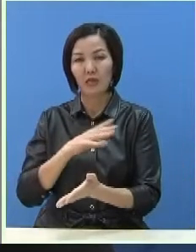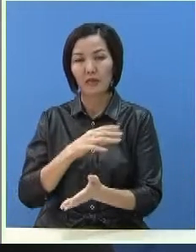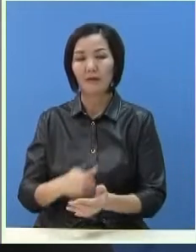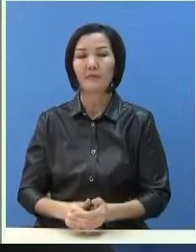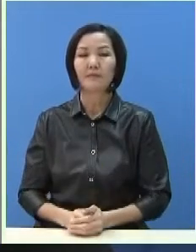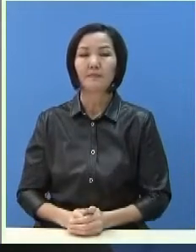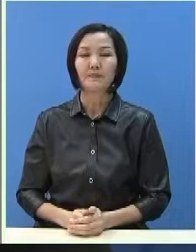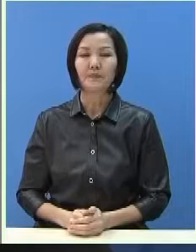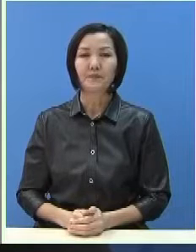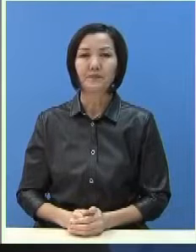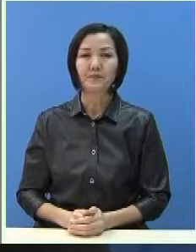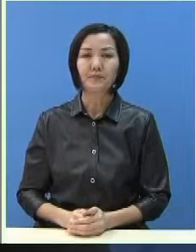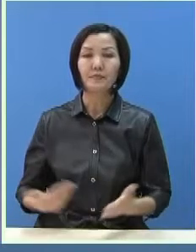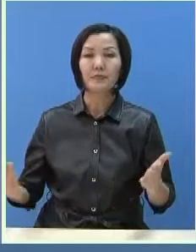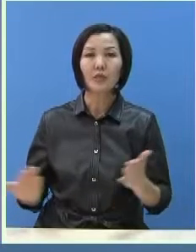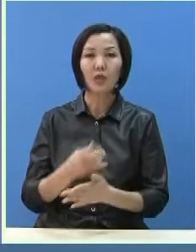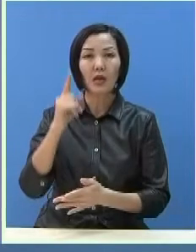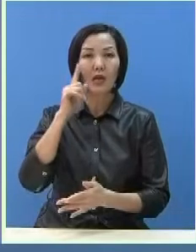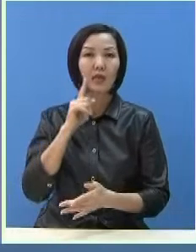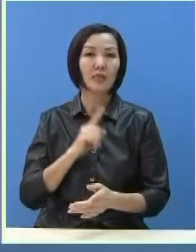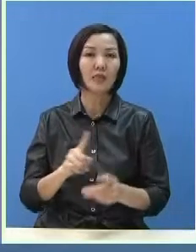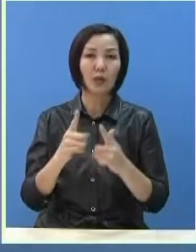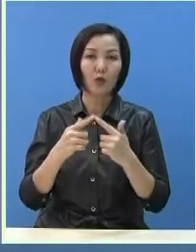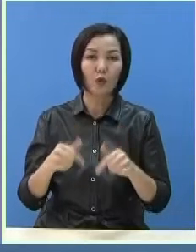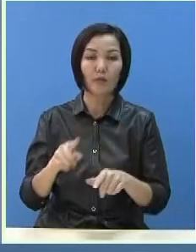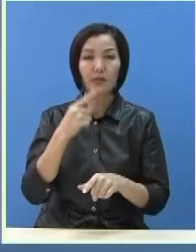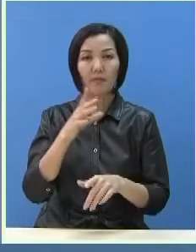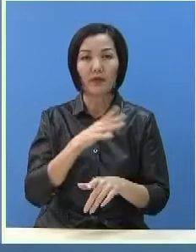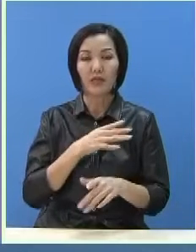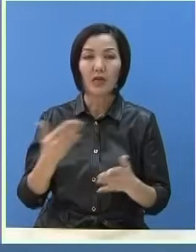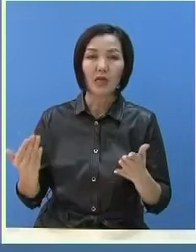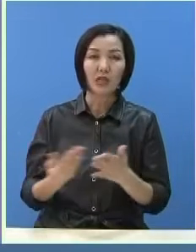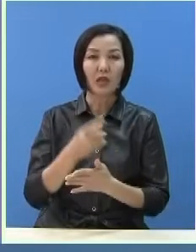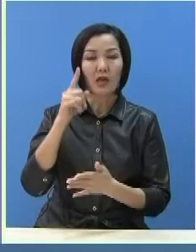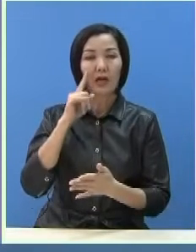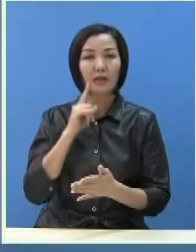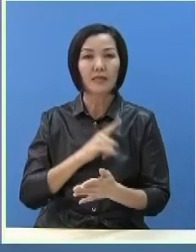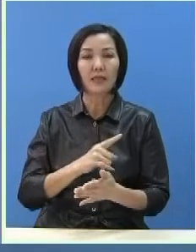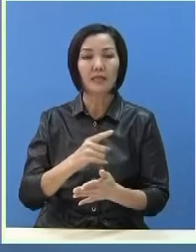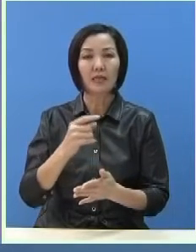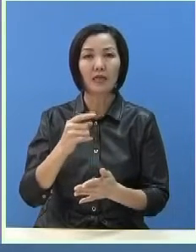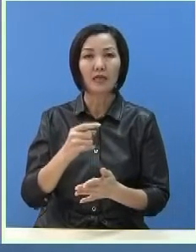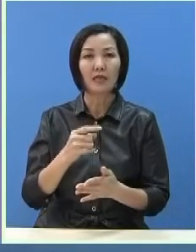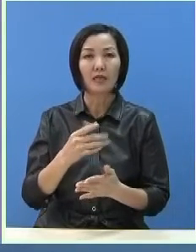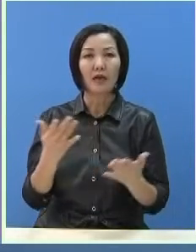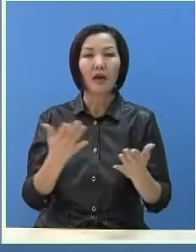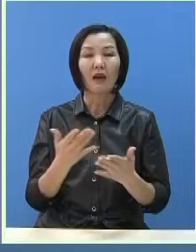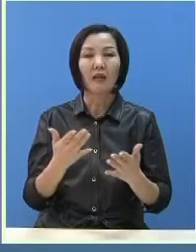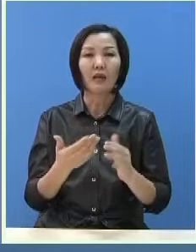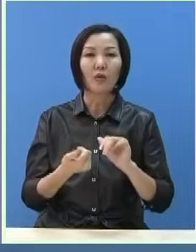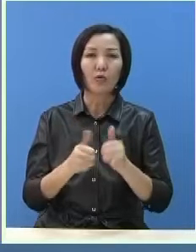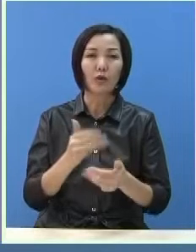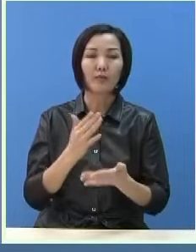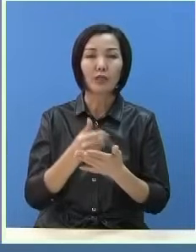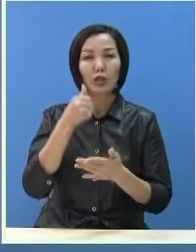Жақсы. Жаңа Қазақстан құрамыз деп жатырмыз. Жаңа Қазақстанды бірақ ескі кадрлармен қалай құрамыз? Қазіргі кезде